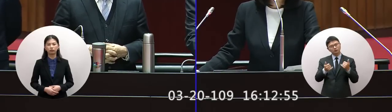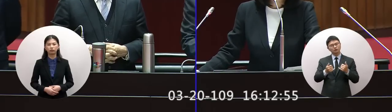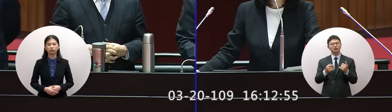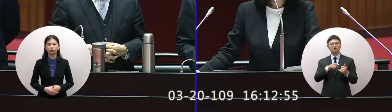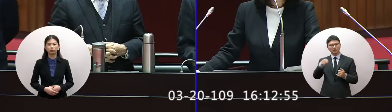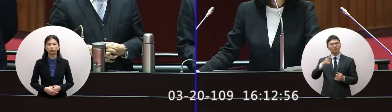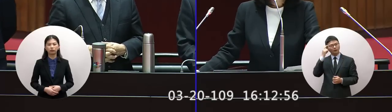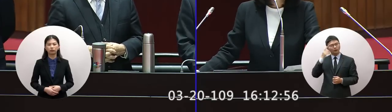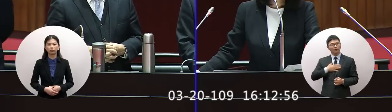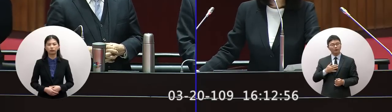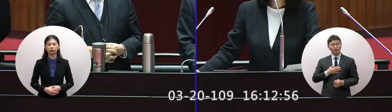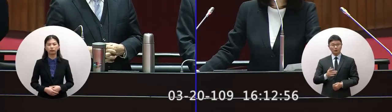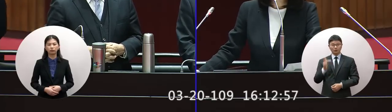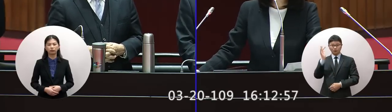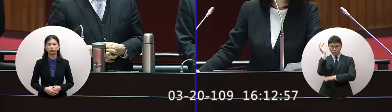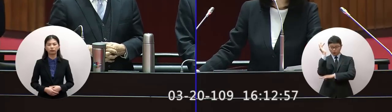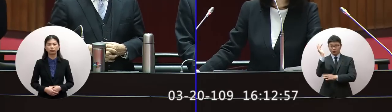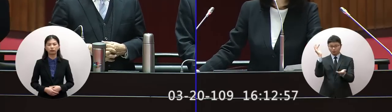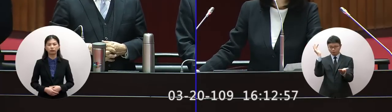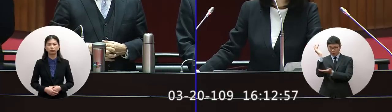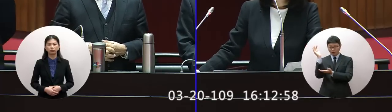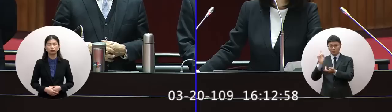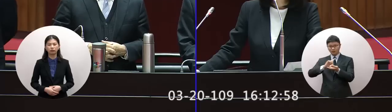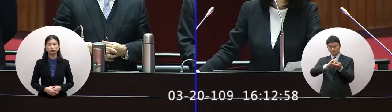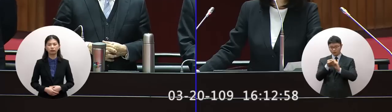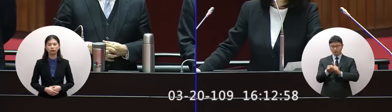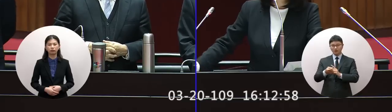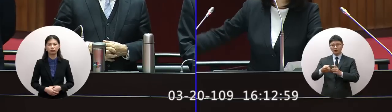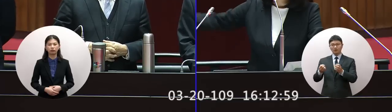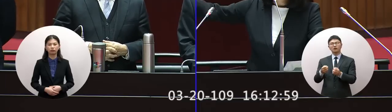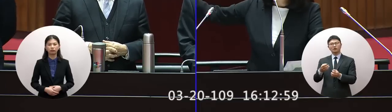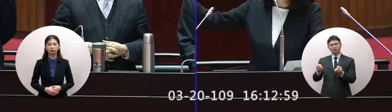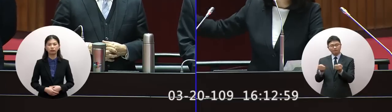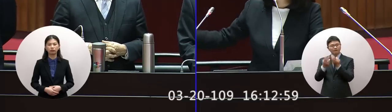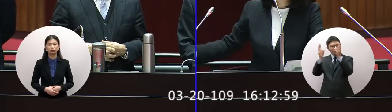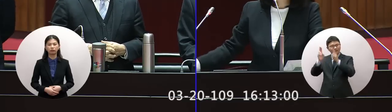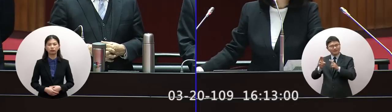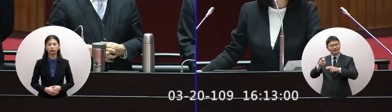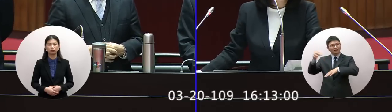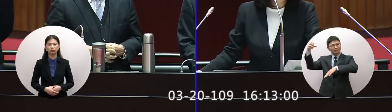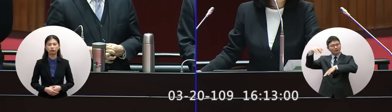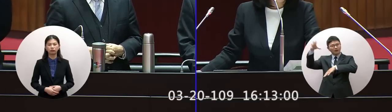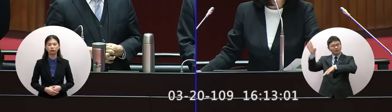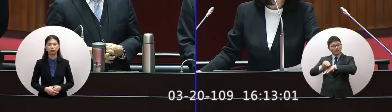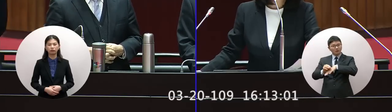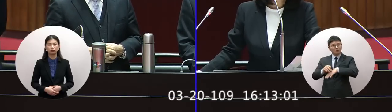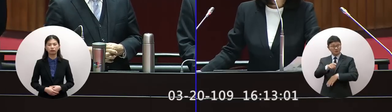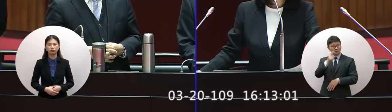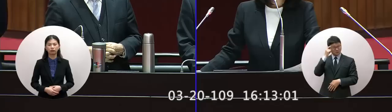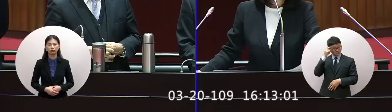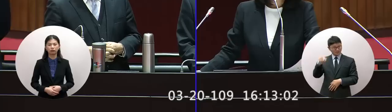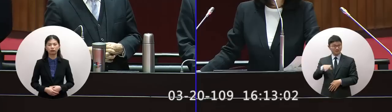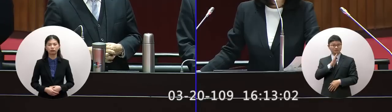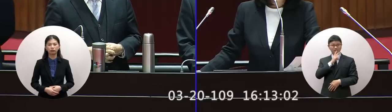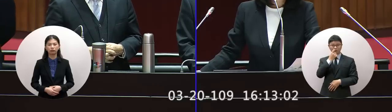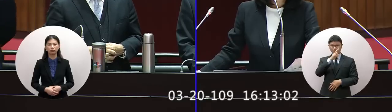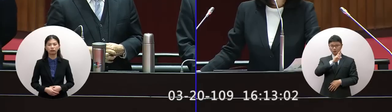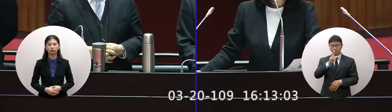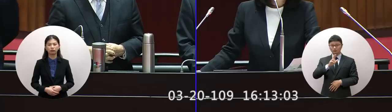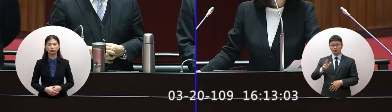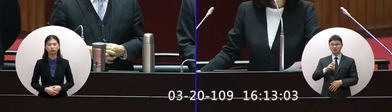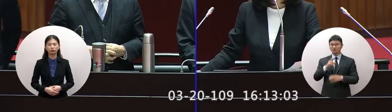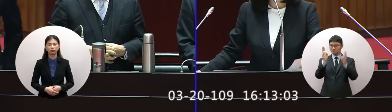树种电这算是绿电吗？请问在场学问渊博的大家，院